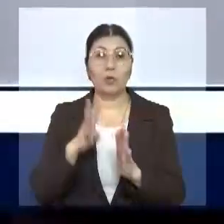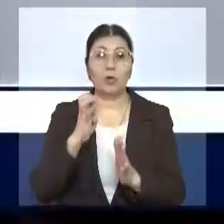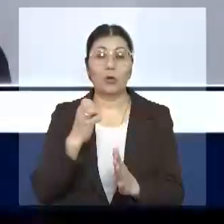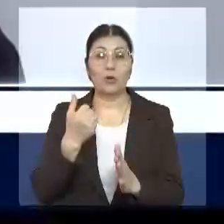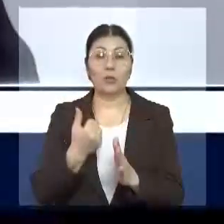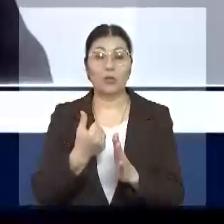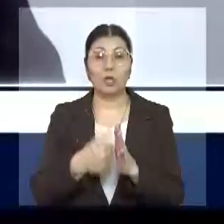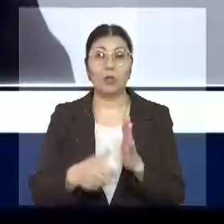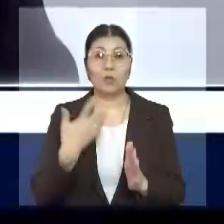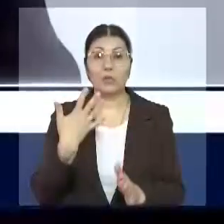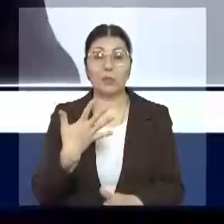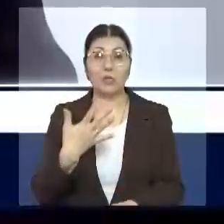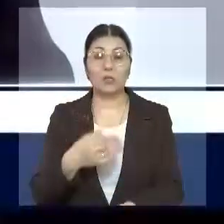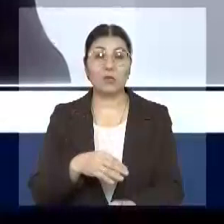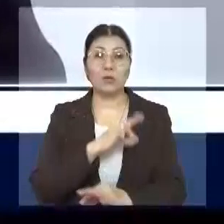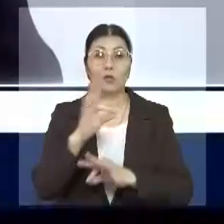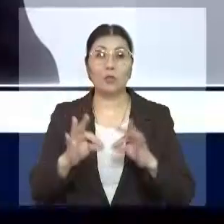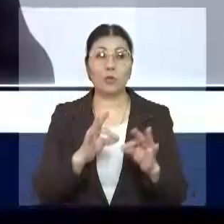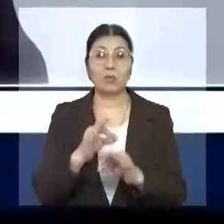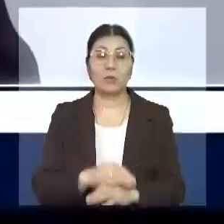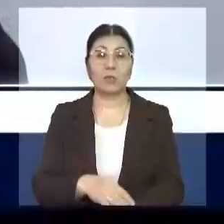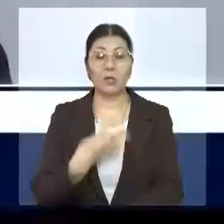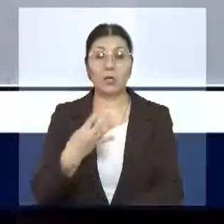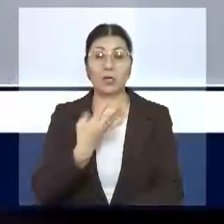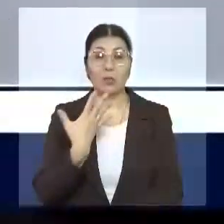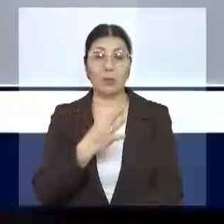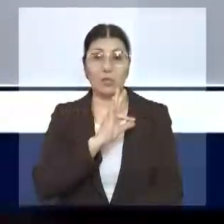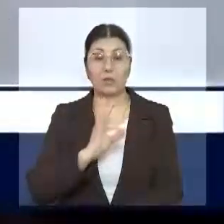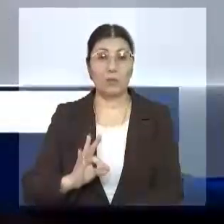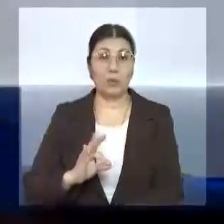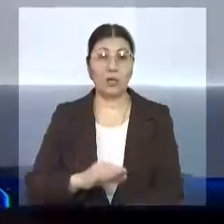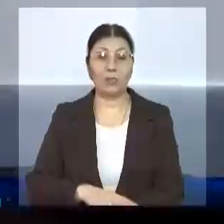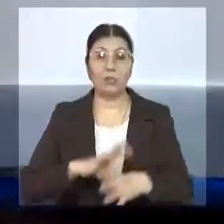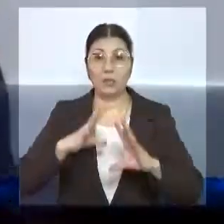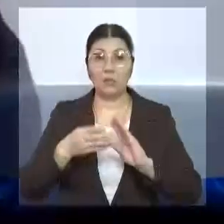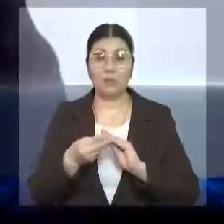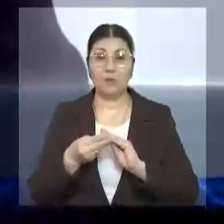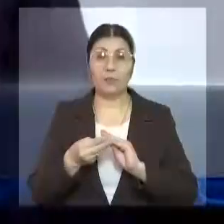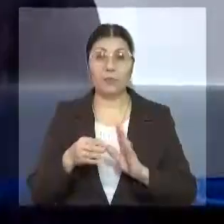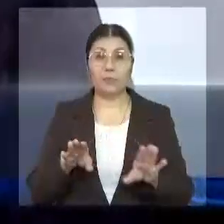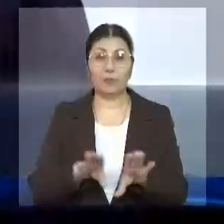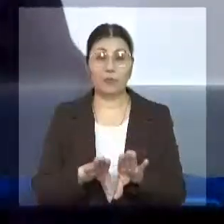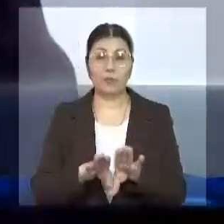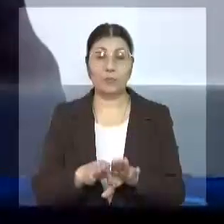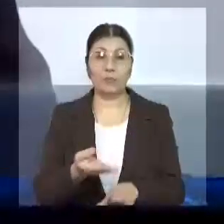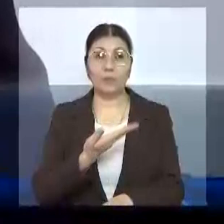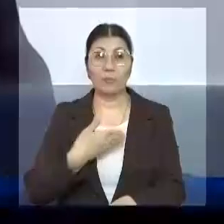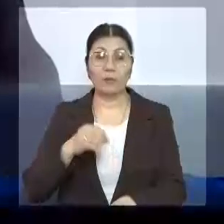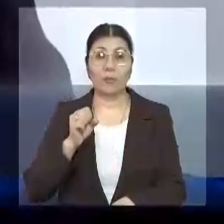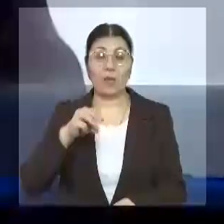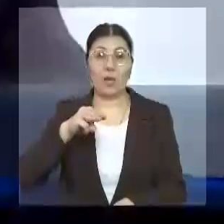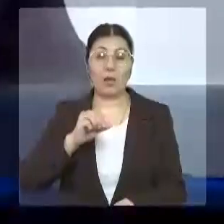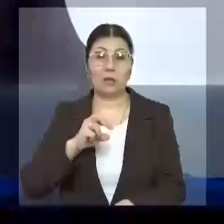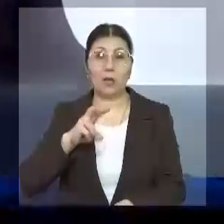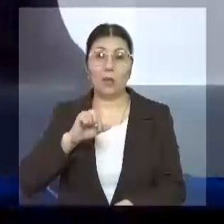465 жобамыз және 45% ол біздің әйел кәсіпкерлерімен алынған. Сонымен қатарында біздің атамекен